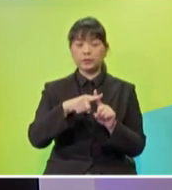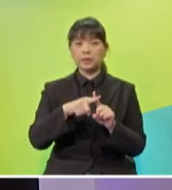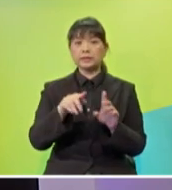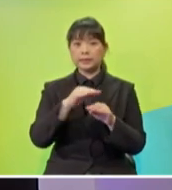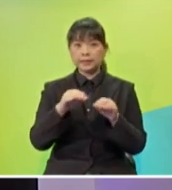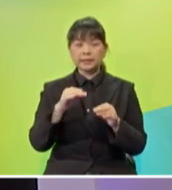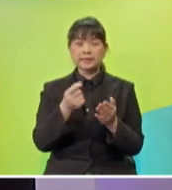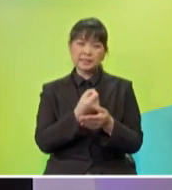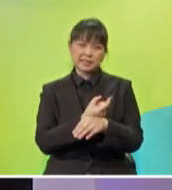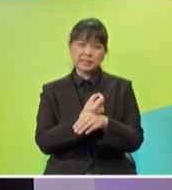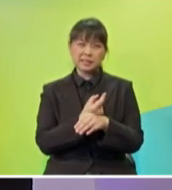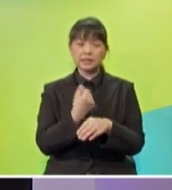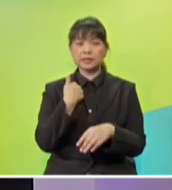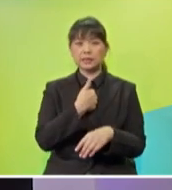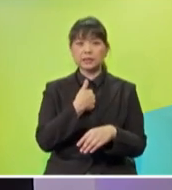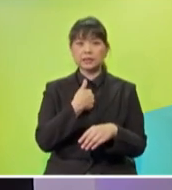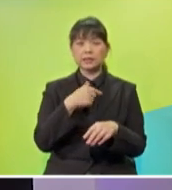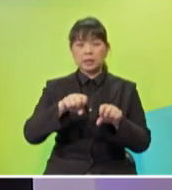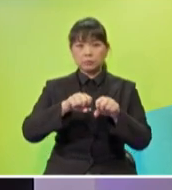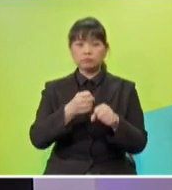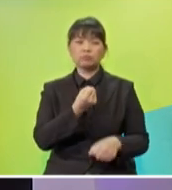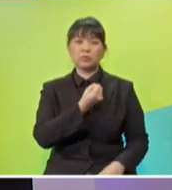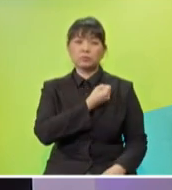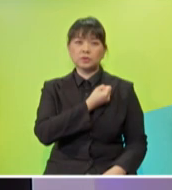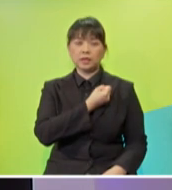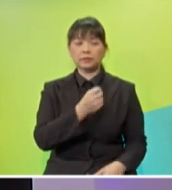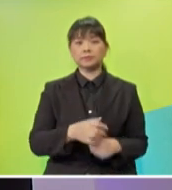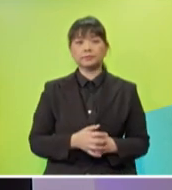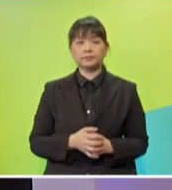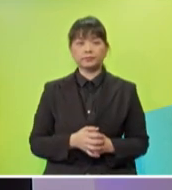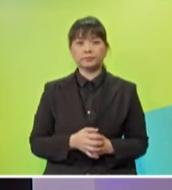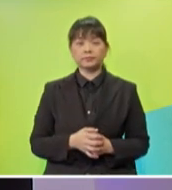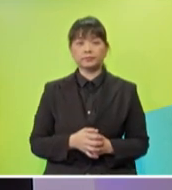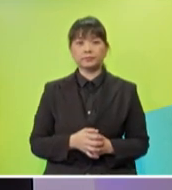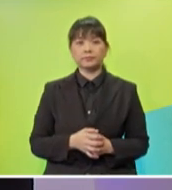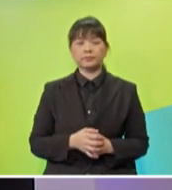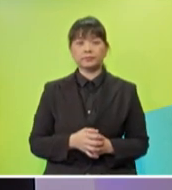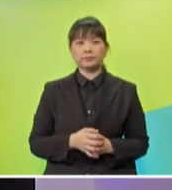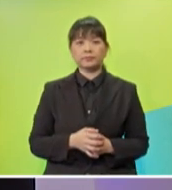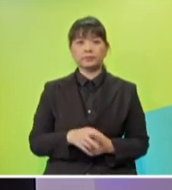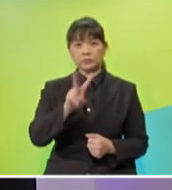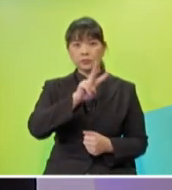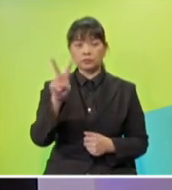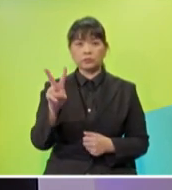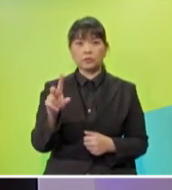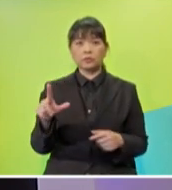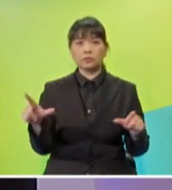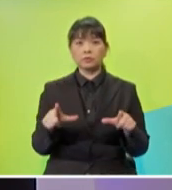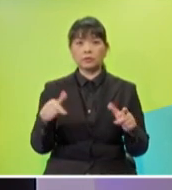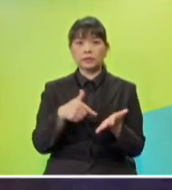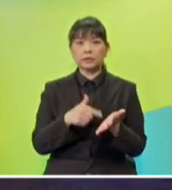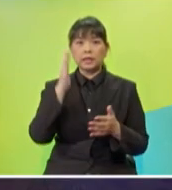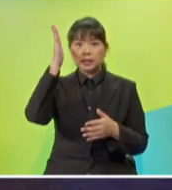sedikit-sedikit kita putus asa Oke dan dua-dua perlakuan ini akan